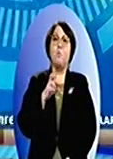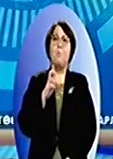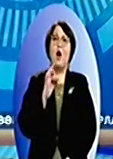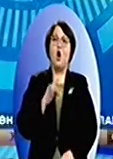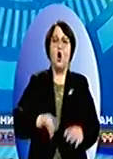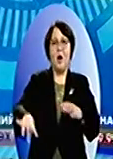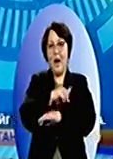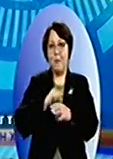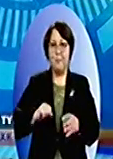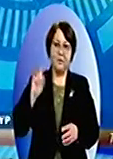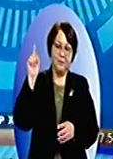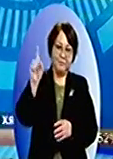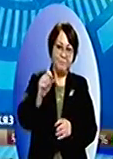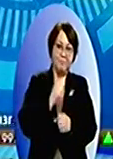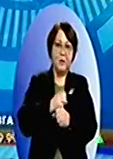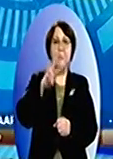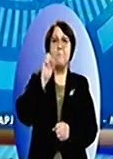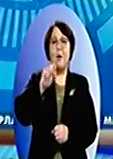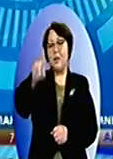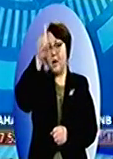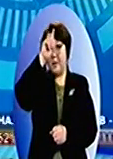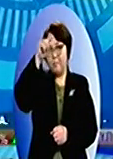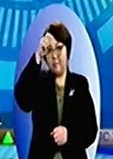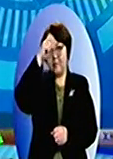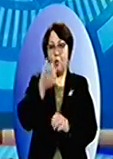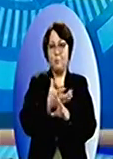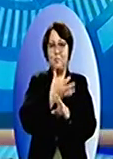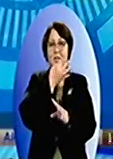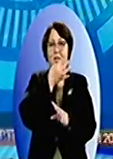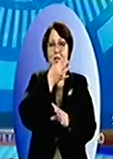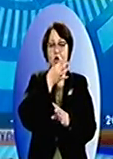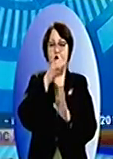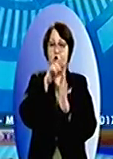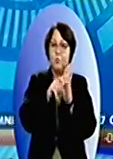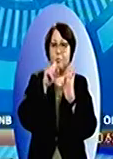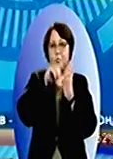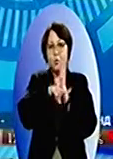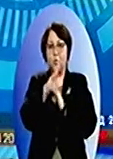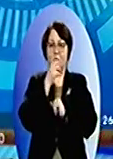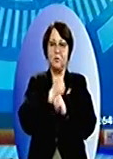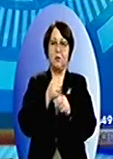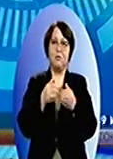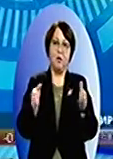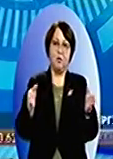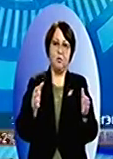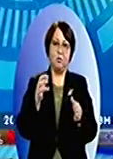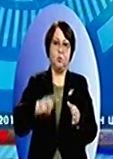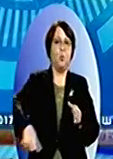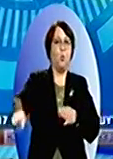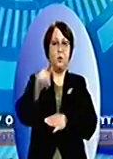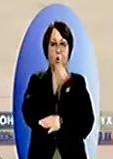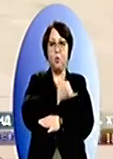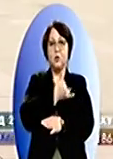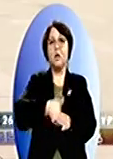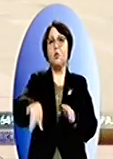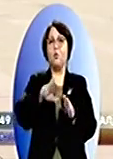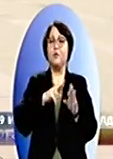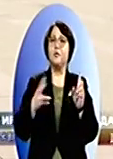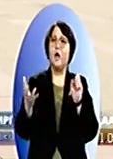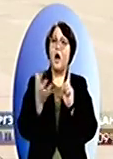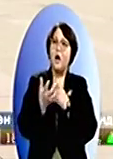хэрэгт ажиллаж байна. Тэрээр мал эмнэлгийн урьдчилан сэргийлэх хөтөлбөрийн нээлтийг хийж нутгийн удирдлагуудтай уулзлаа.